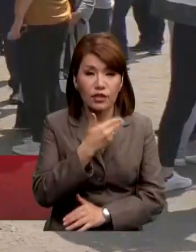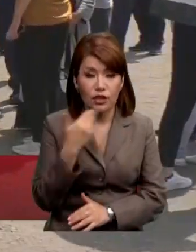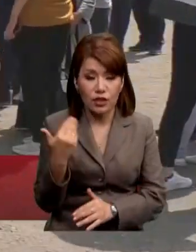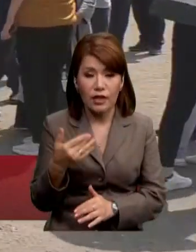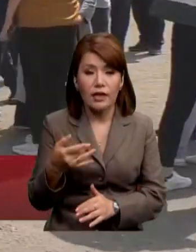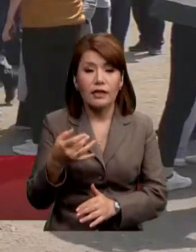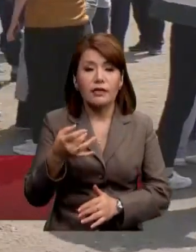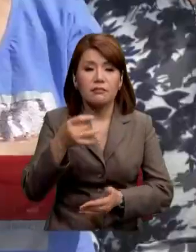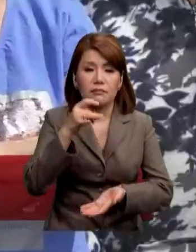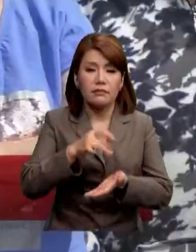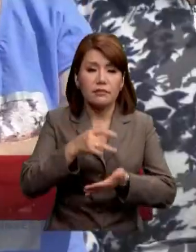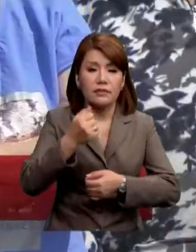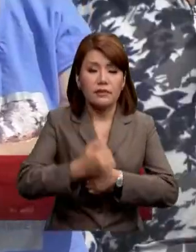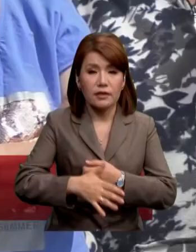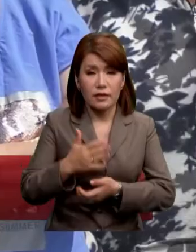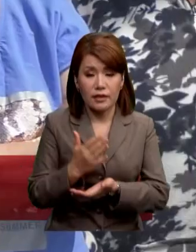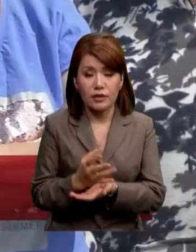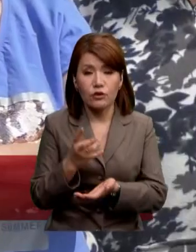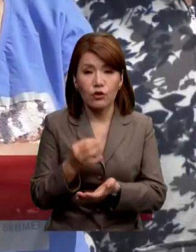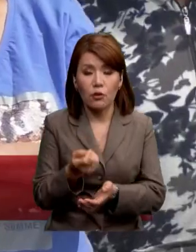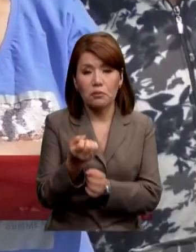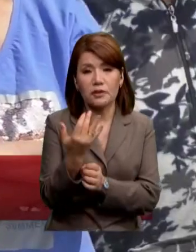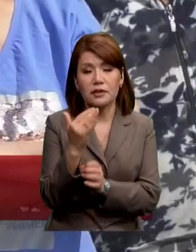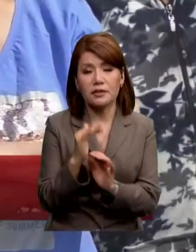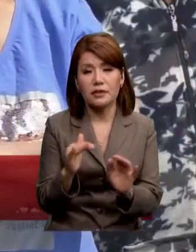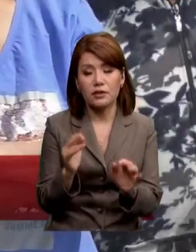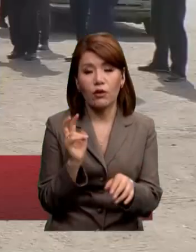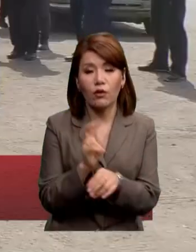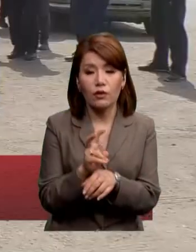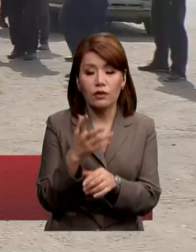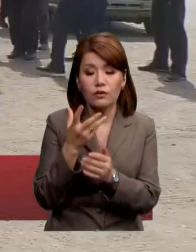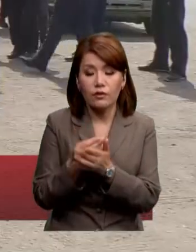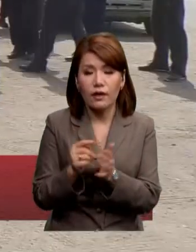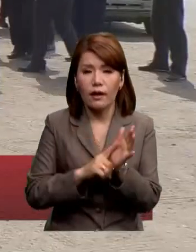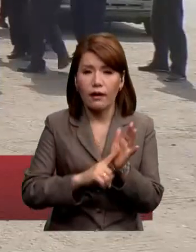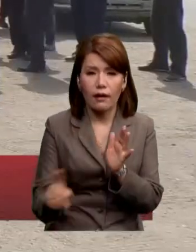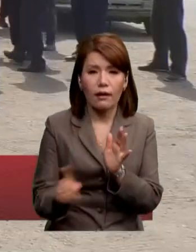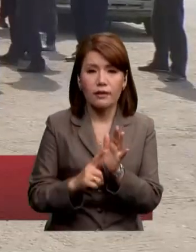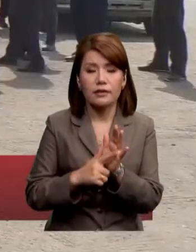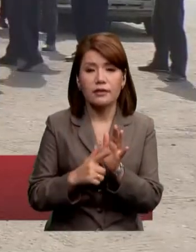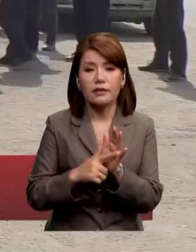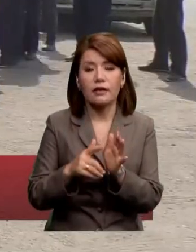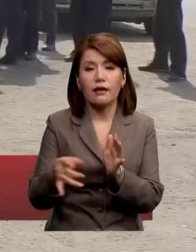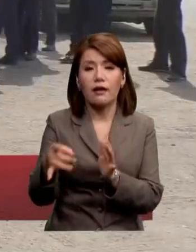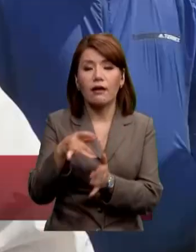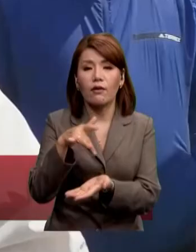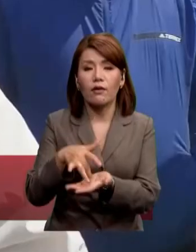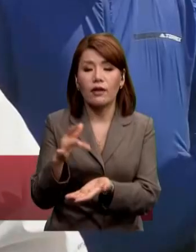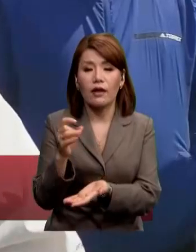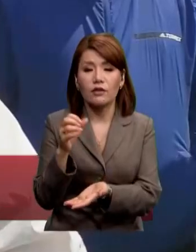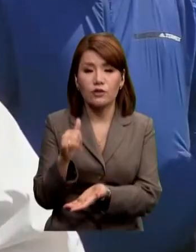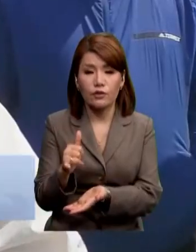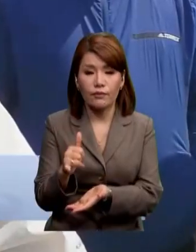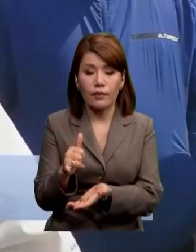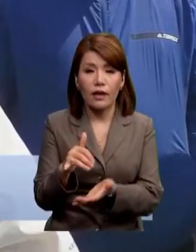бар, алайда ол 15 балаға ғана арналған. Сол себепті халық бөбектерін 7 шақырым жердегі Ақсу қаласына апаруға мәжбүр.